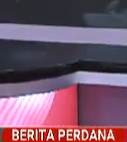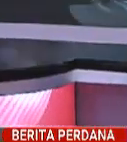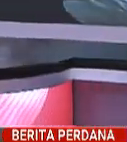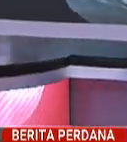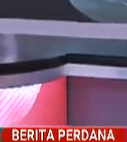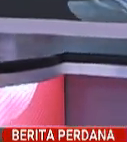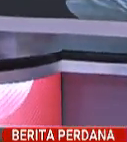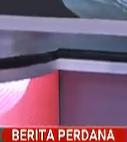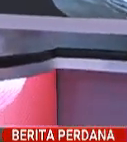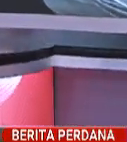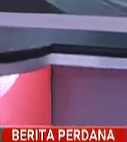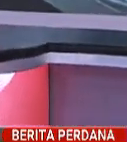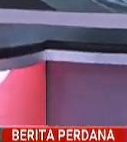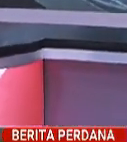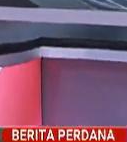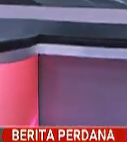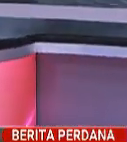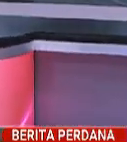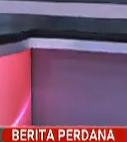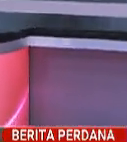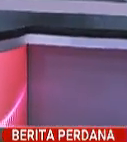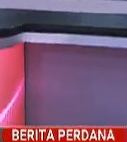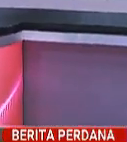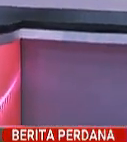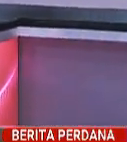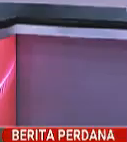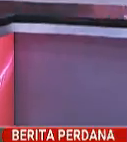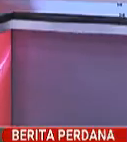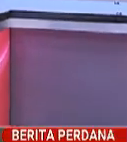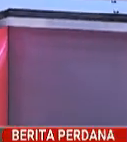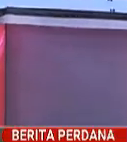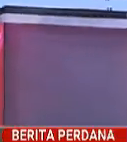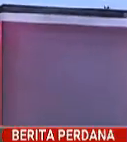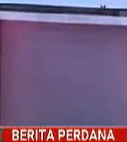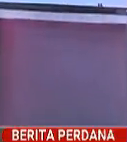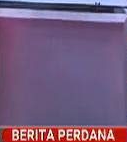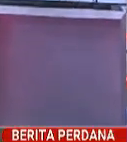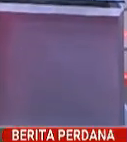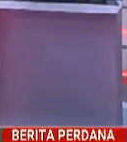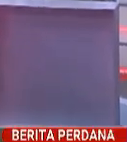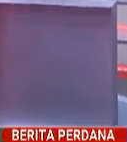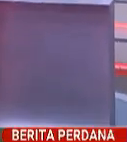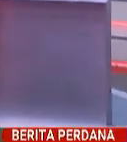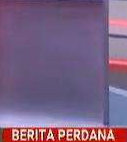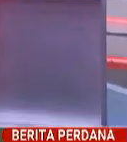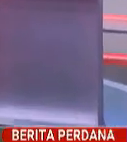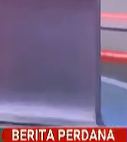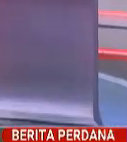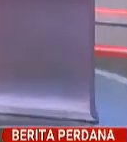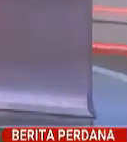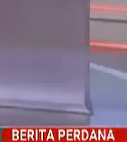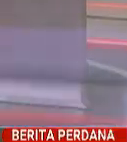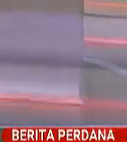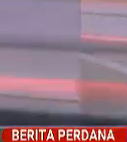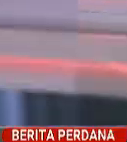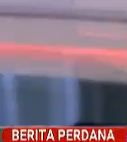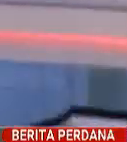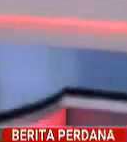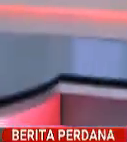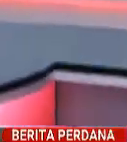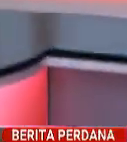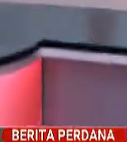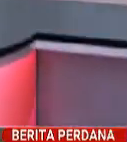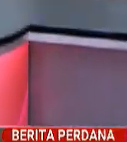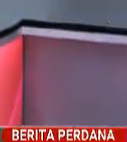pembina PDRM penjual kuih berdepan hukuman penjara setahun atau denda maksimum RM50,000.